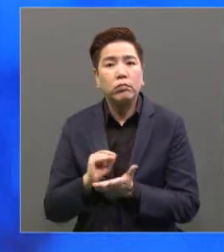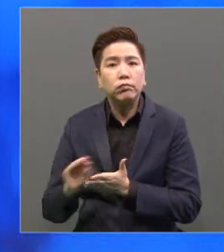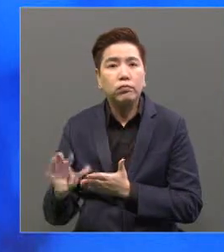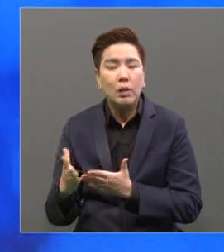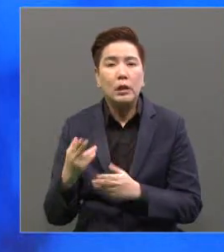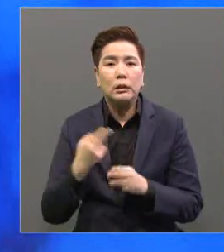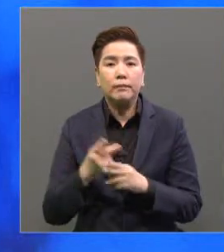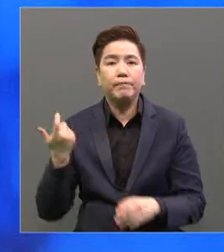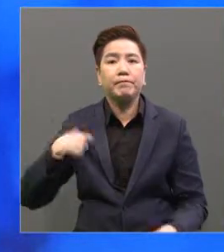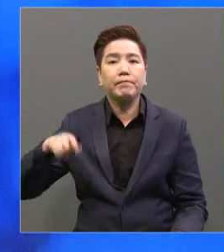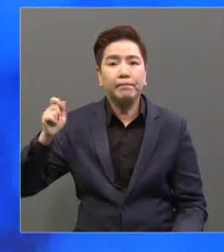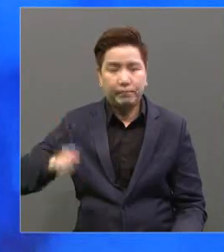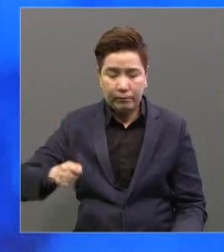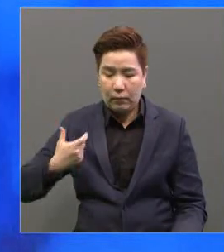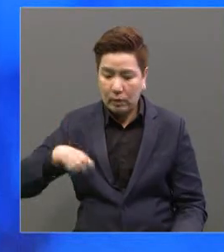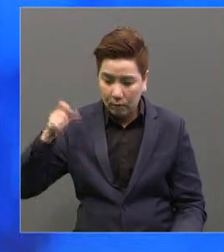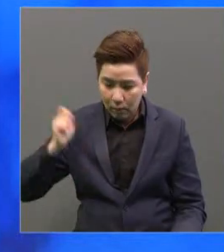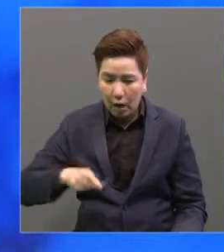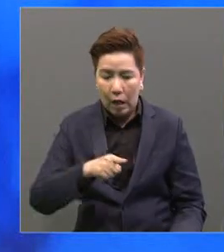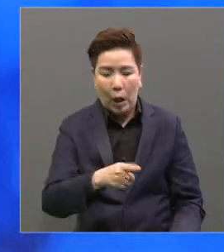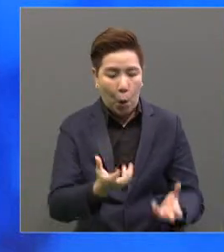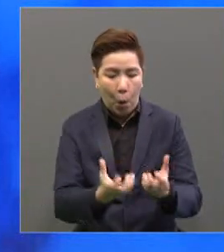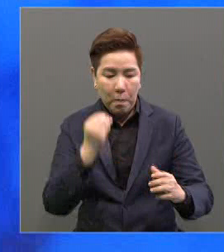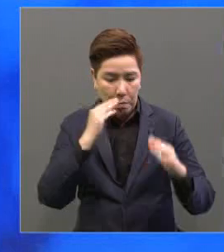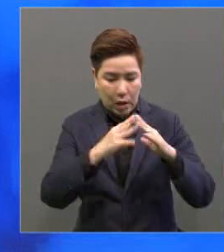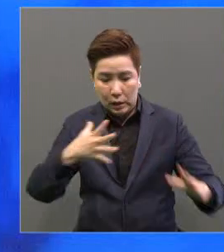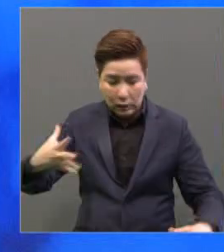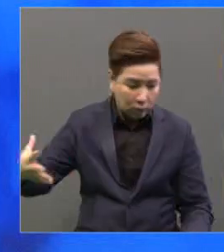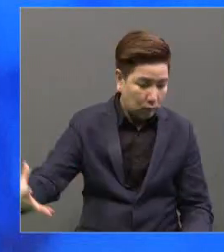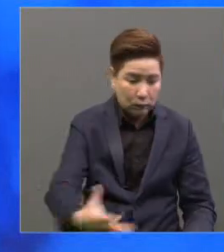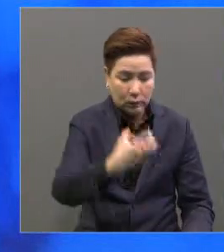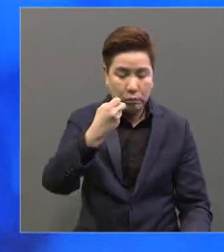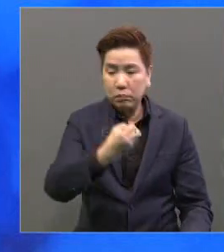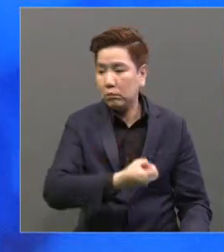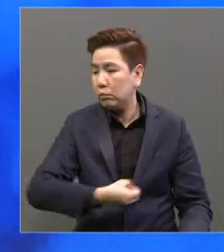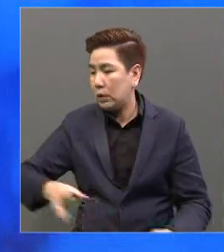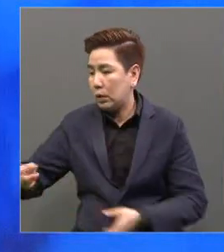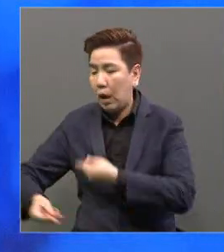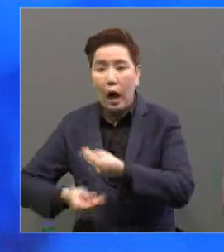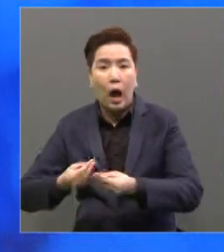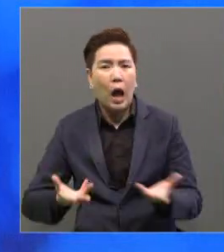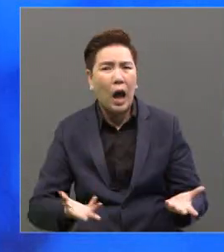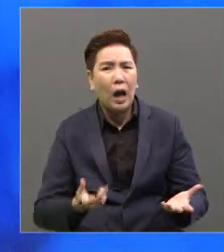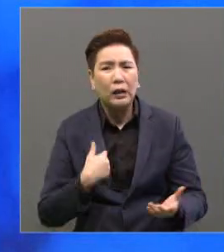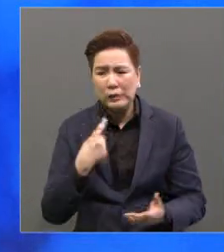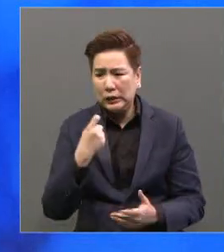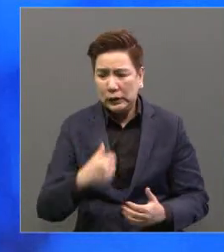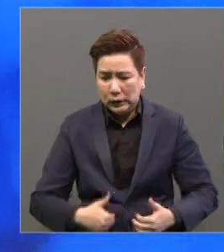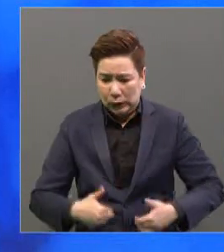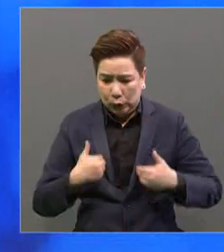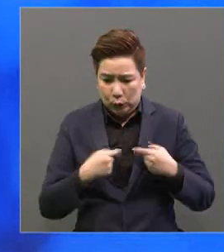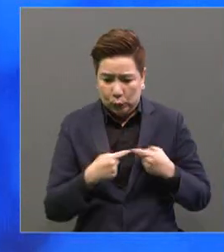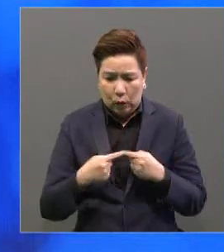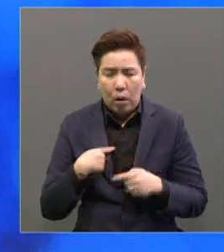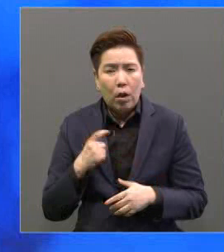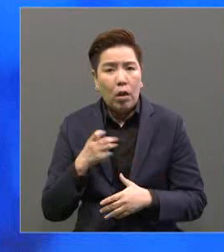ปุ๊บเรื่องถึงศาลพอศาลตัดสินออกมาเขาโดนยึดทรัพย์เขาโดนเอาทรัพย์สินไปขายทอดตลาดแบบนี้กลายเป็นเขาใช้ชีวิตไม่ได้